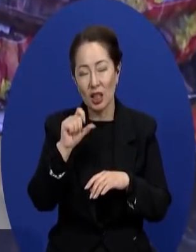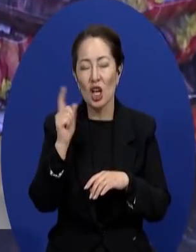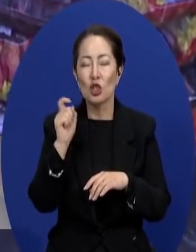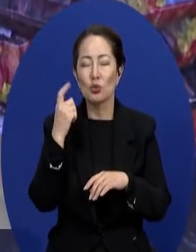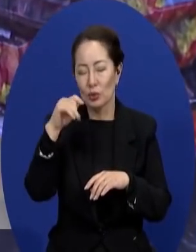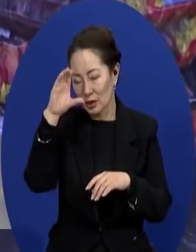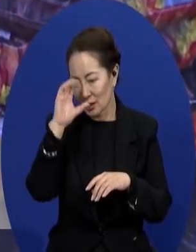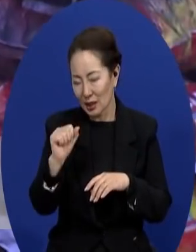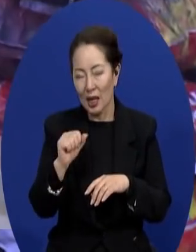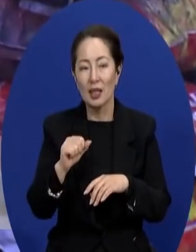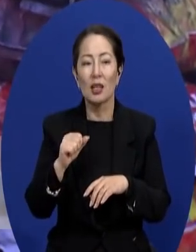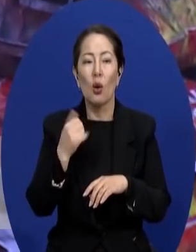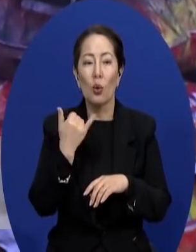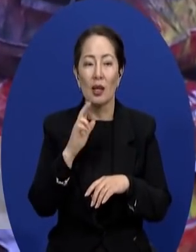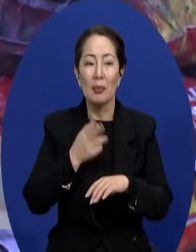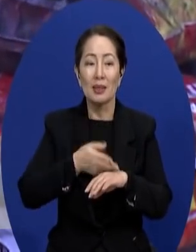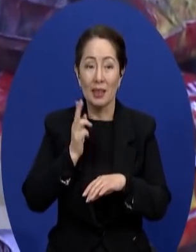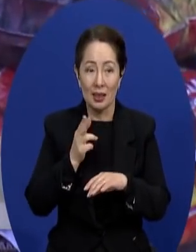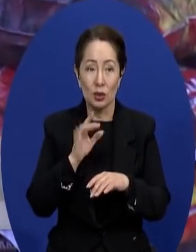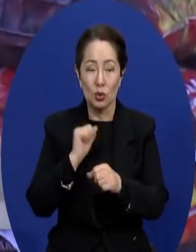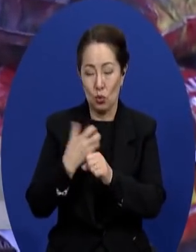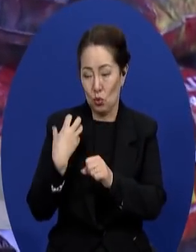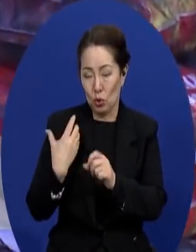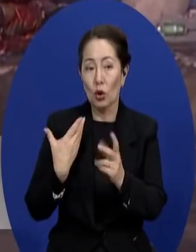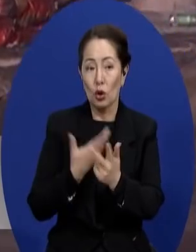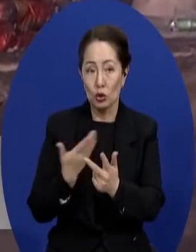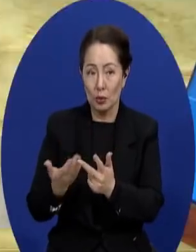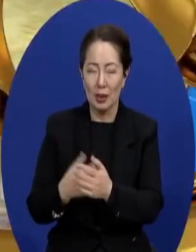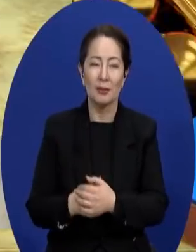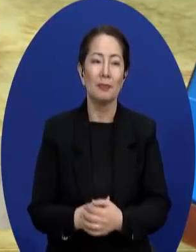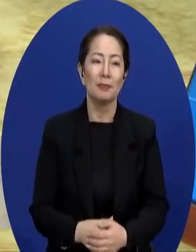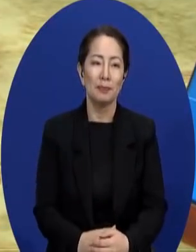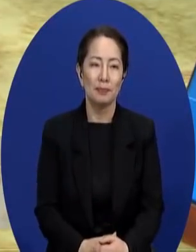нийслэлийн засаг дарга бөгөөд Улаанбаатар хотын захирагч нарт үүрэг болголоо.